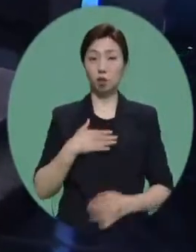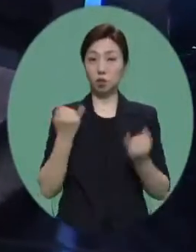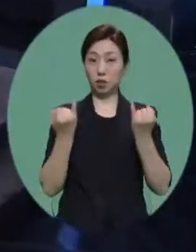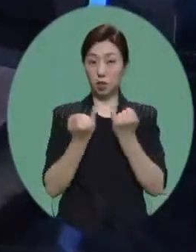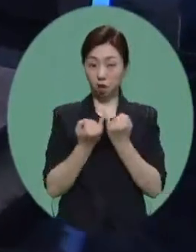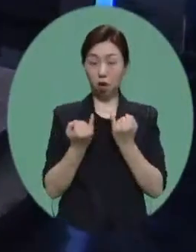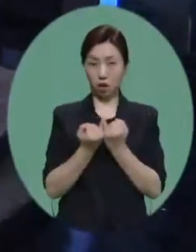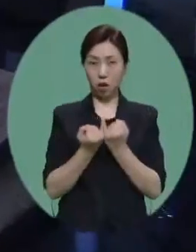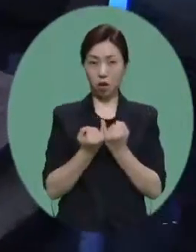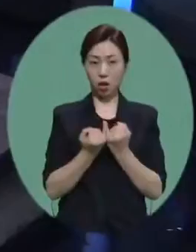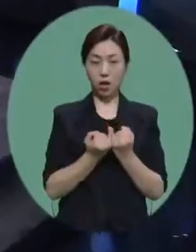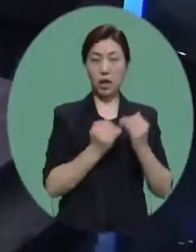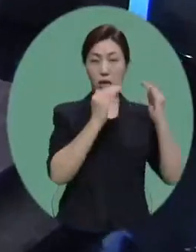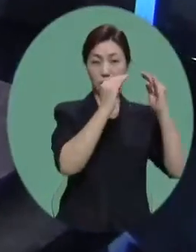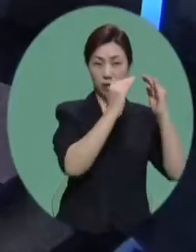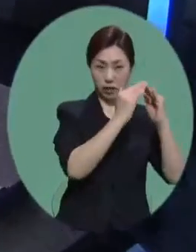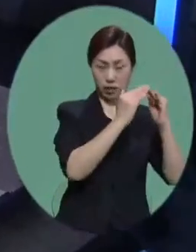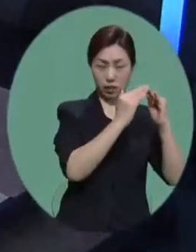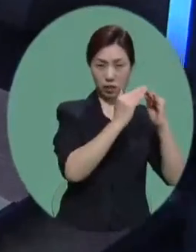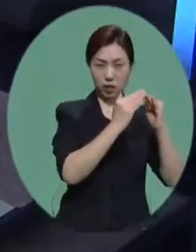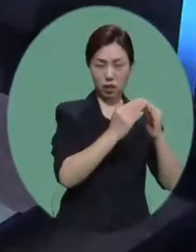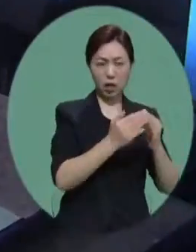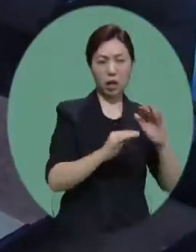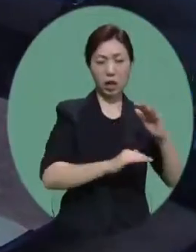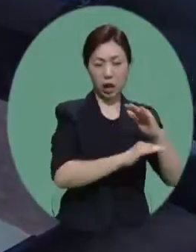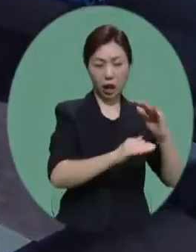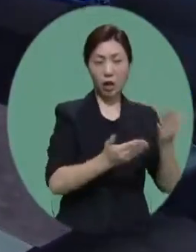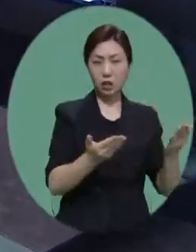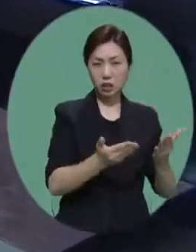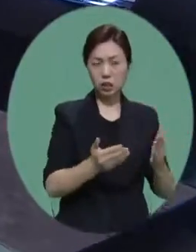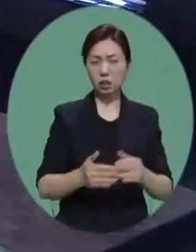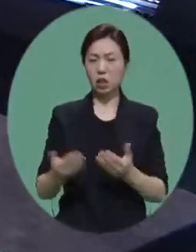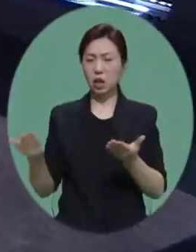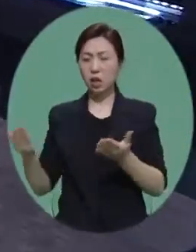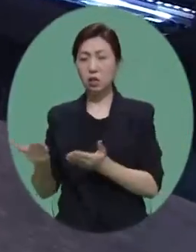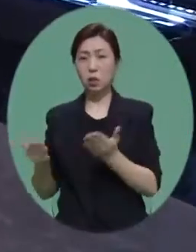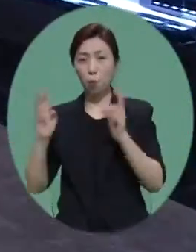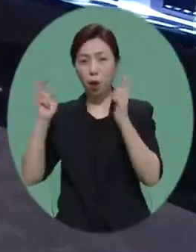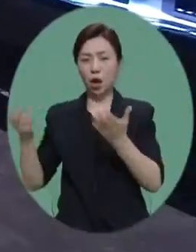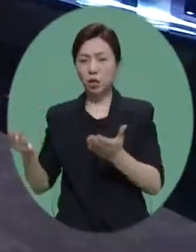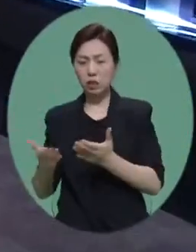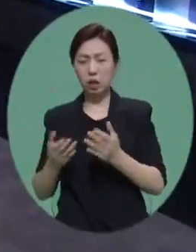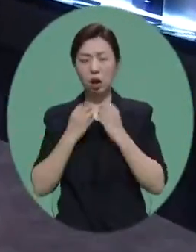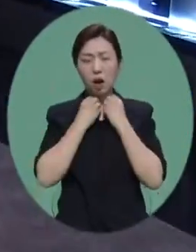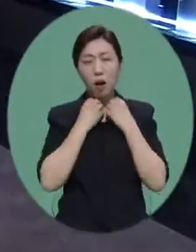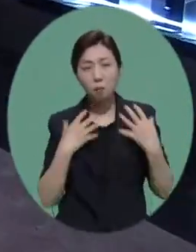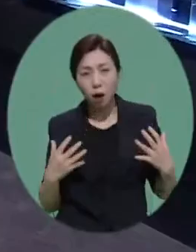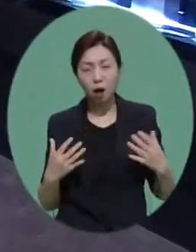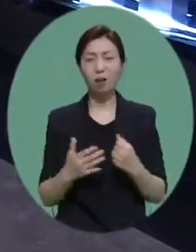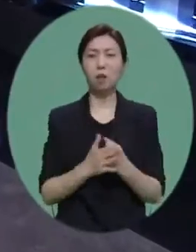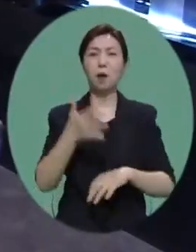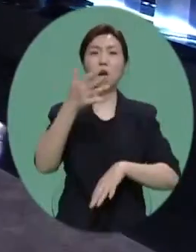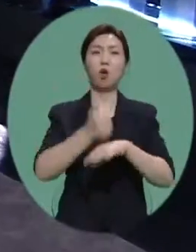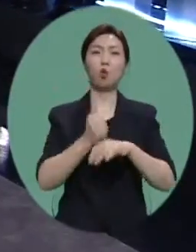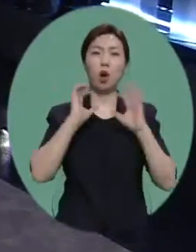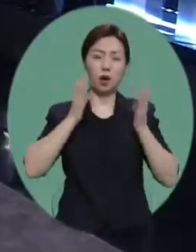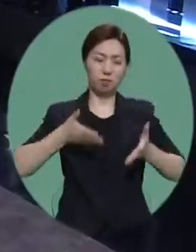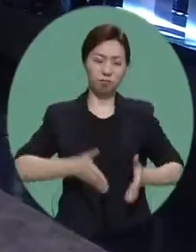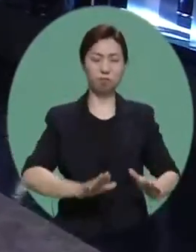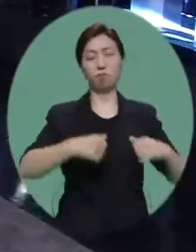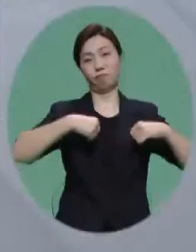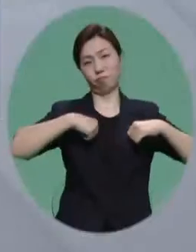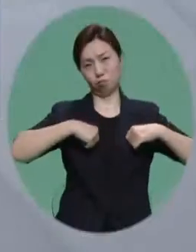일 가정 양립이 참 어렵다 해서 경력 단절이 생기고 결국 아이를 출산을 포기하는 이런 일이 벌어지는 것이